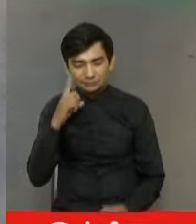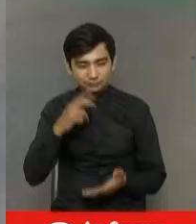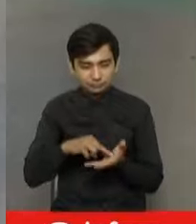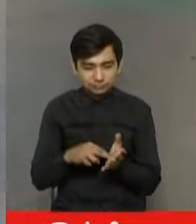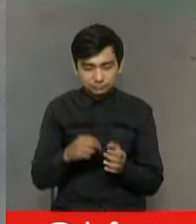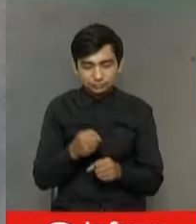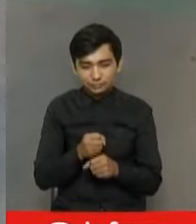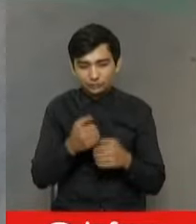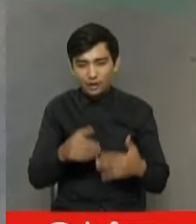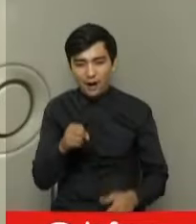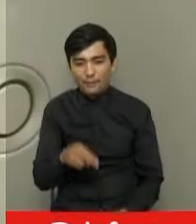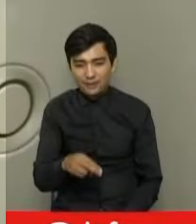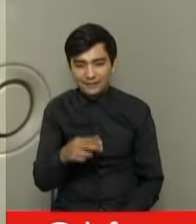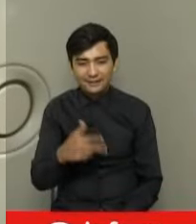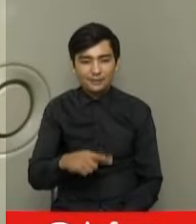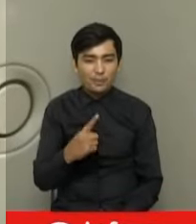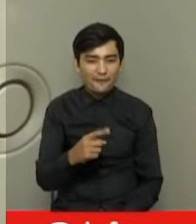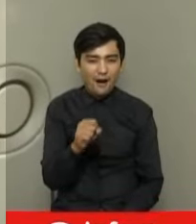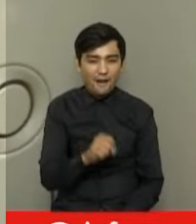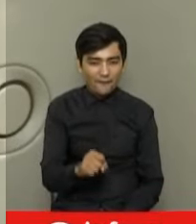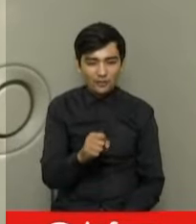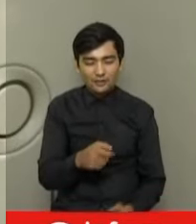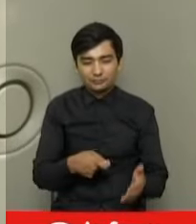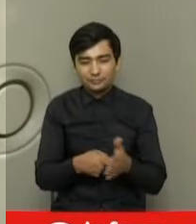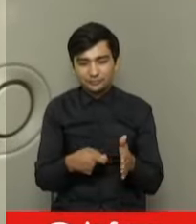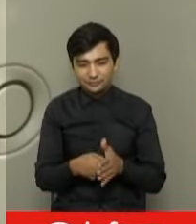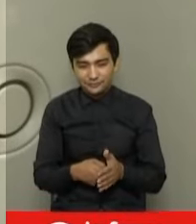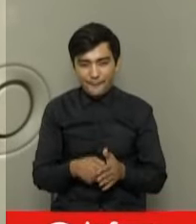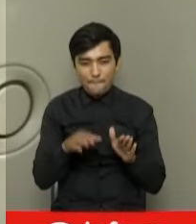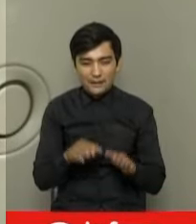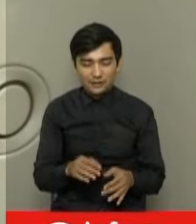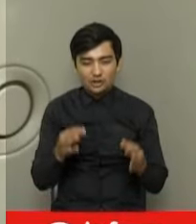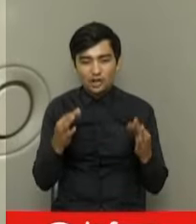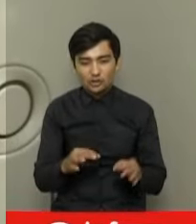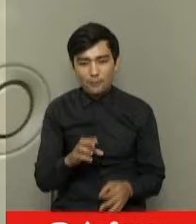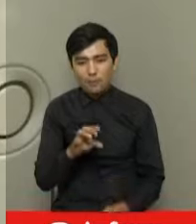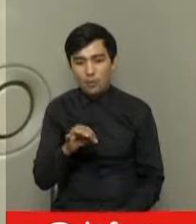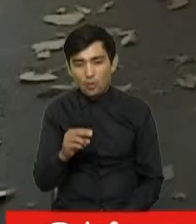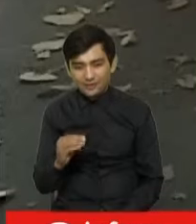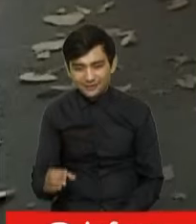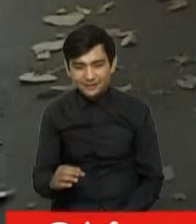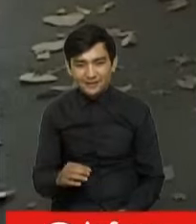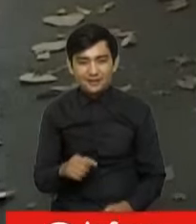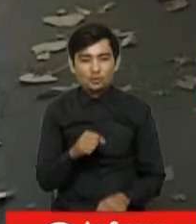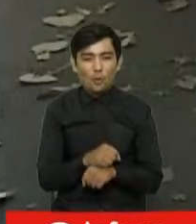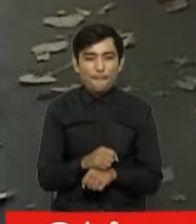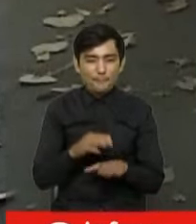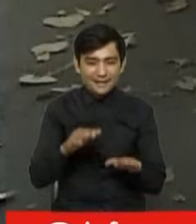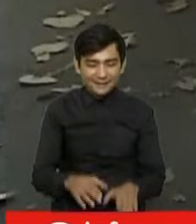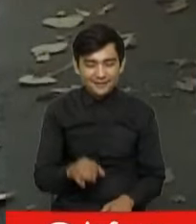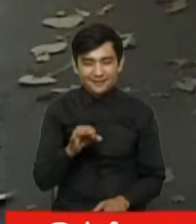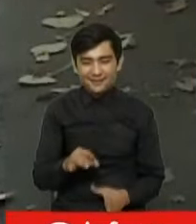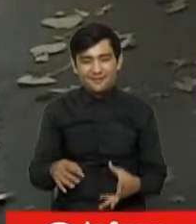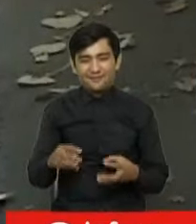уже с 31 августа зарядные станции разрешается устанавливать в боксах, на паркингах, в помещениях для стоянки,